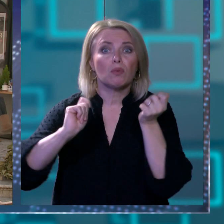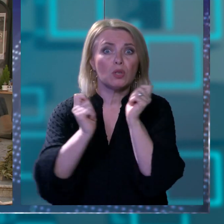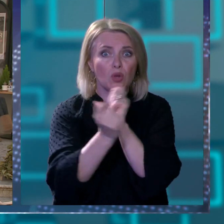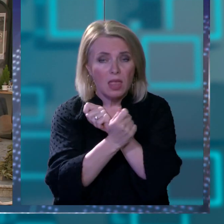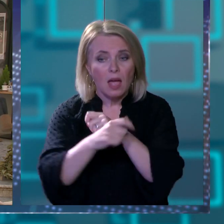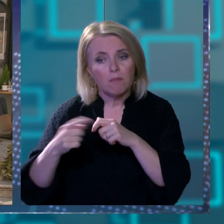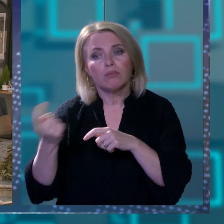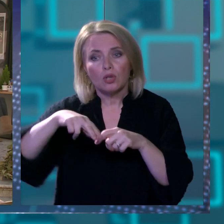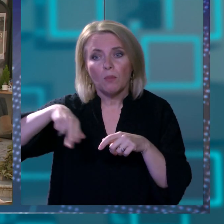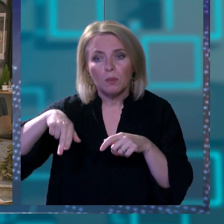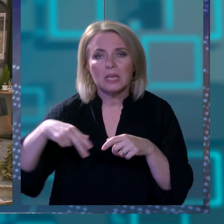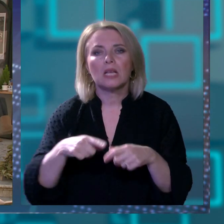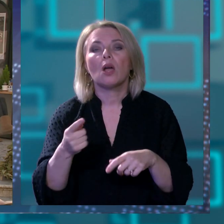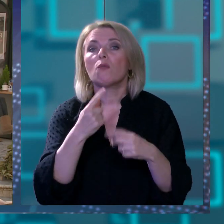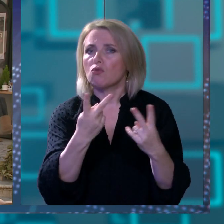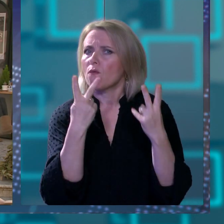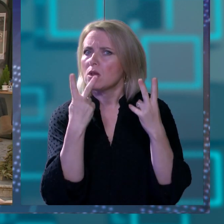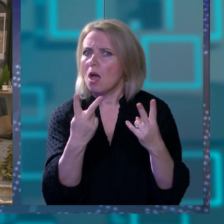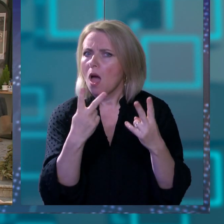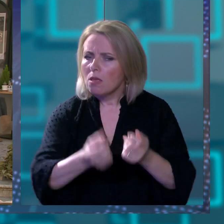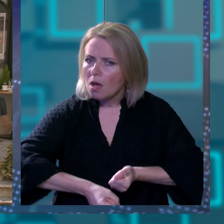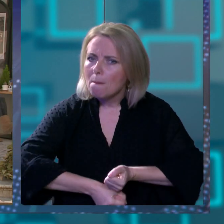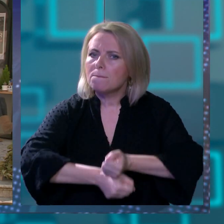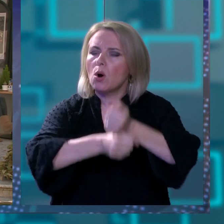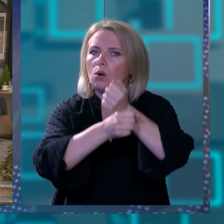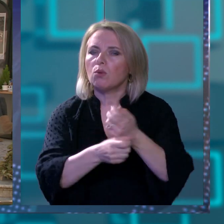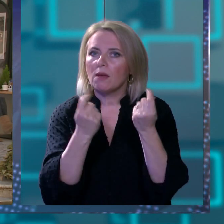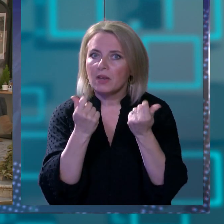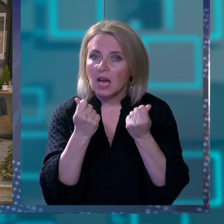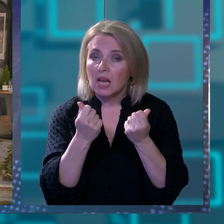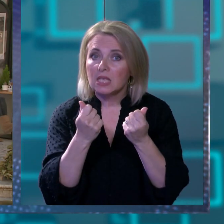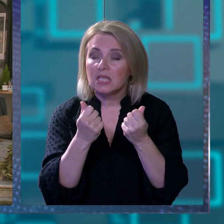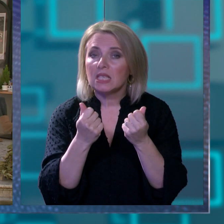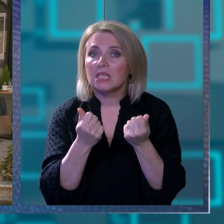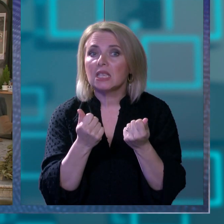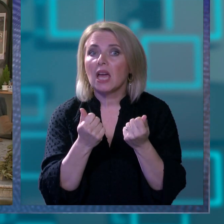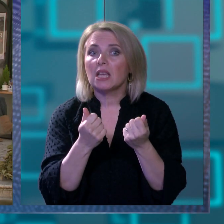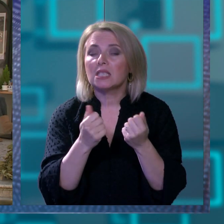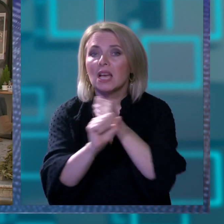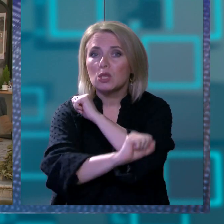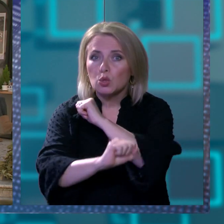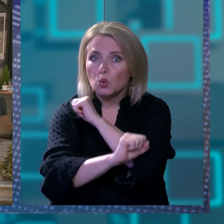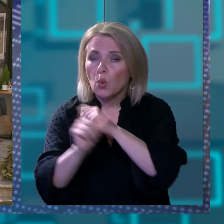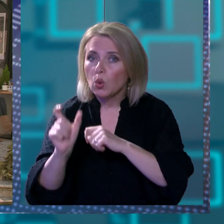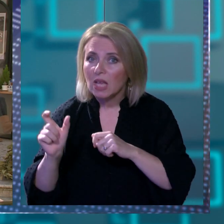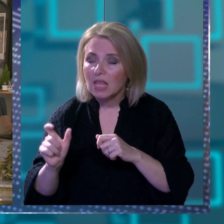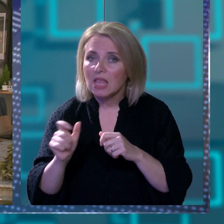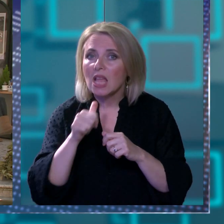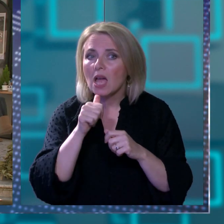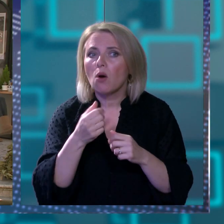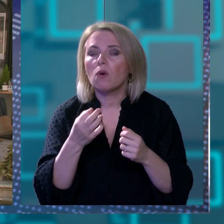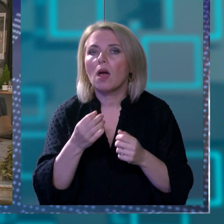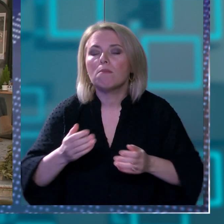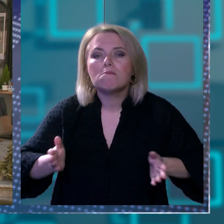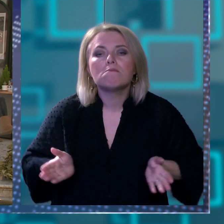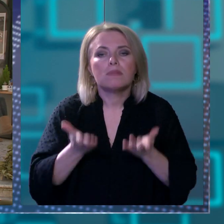su vrijedne financijske potpore za tako nadarene studente i njima svakako vjetar u leđa da nastave